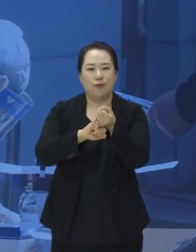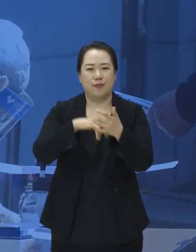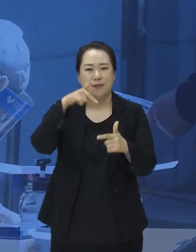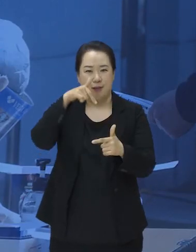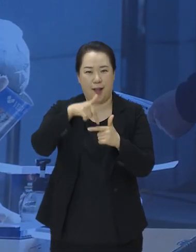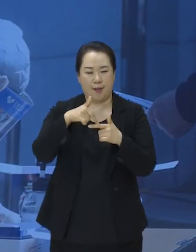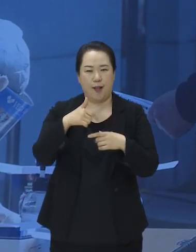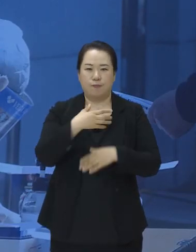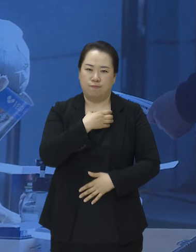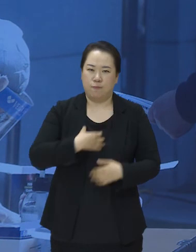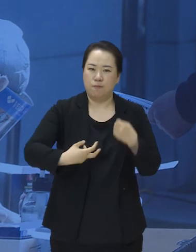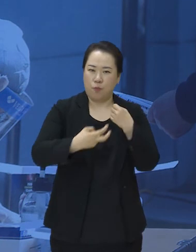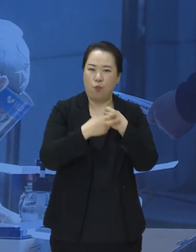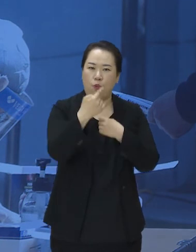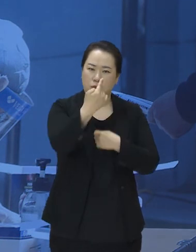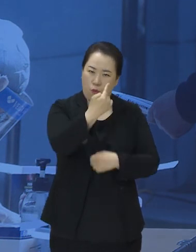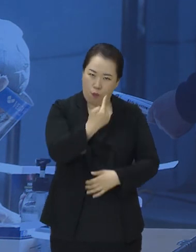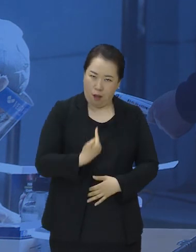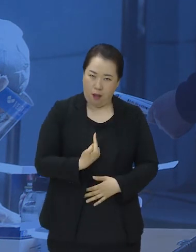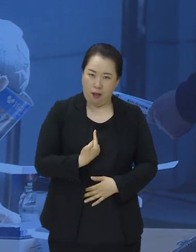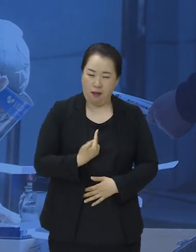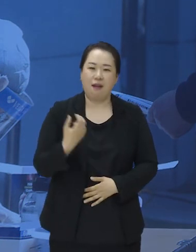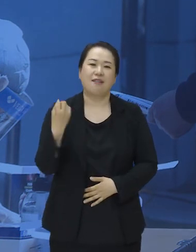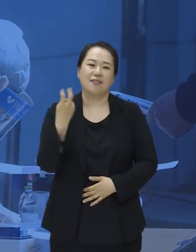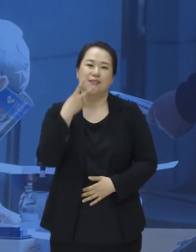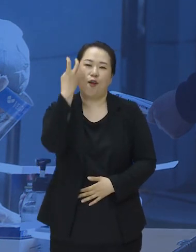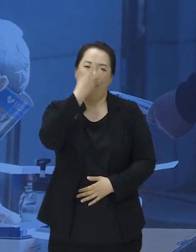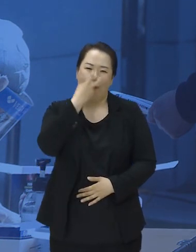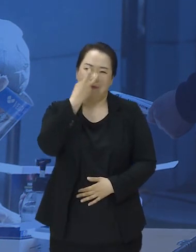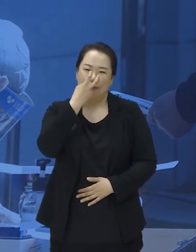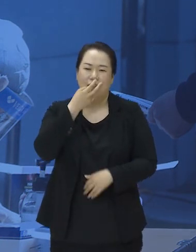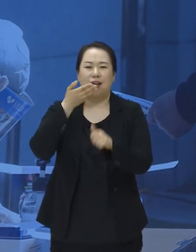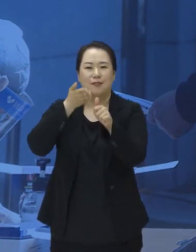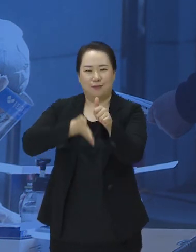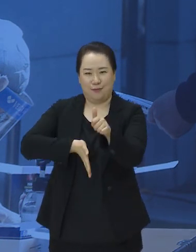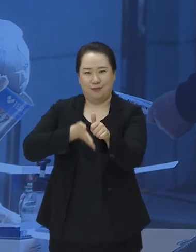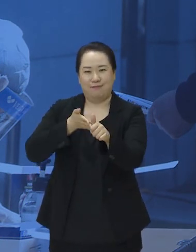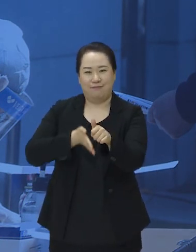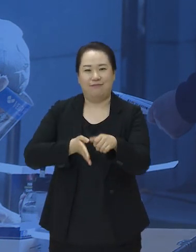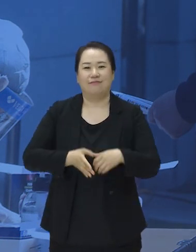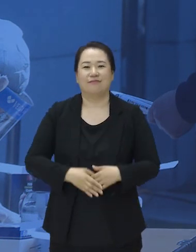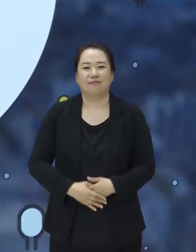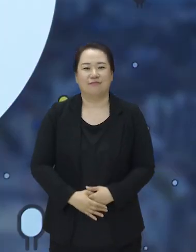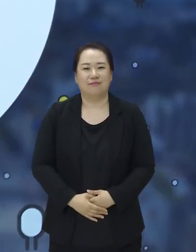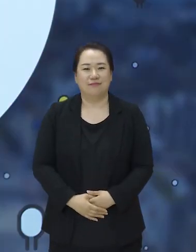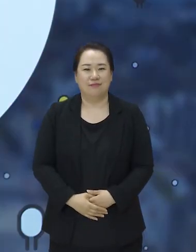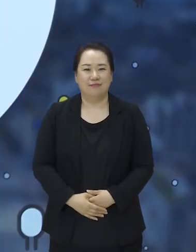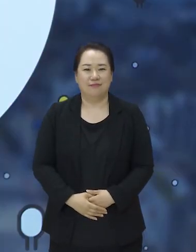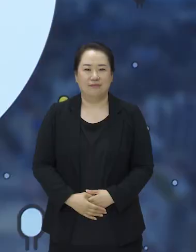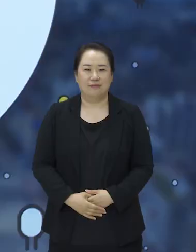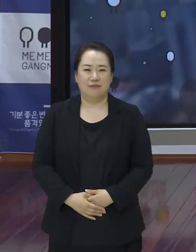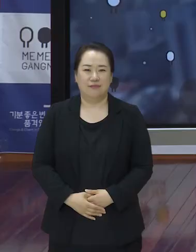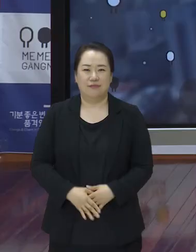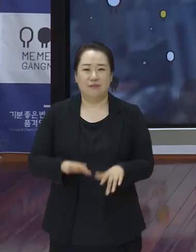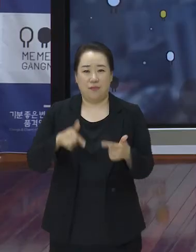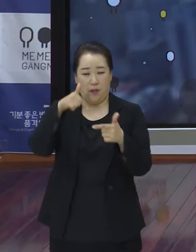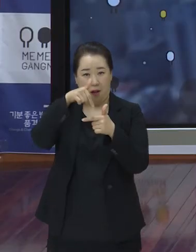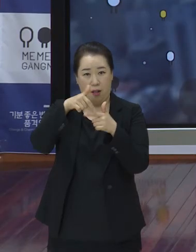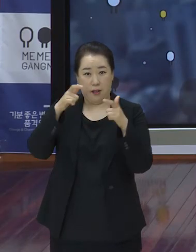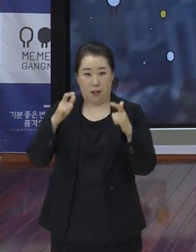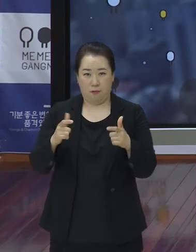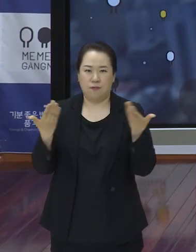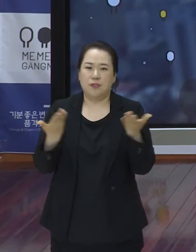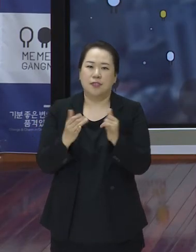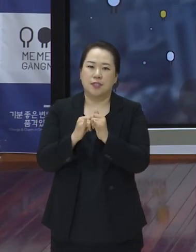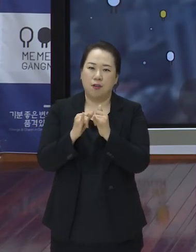강남구 보건소를 방문해 재검사를 받아주실 것도 요청드립니다. 저희 강남구 전